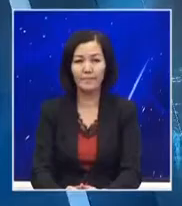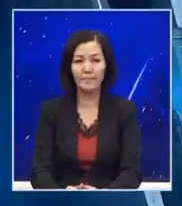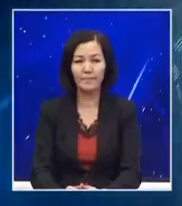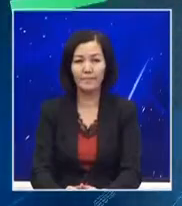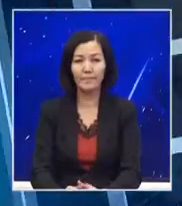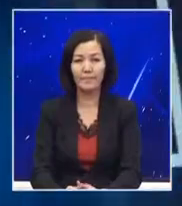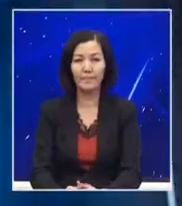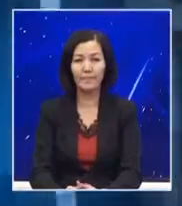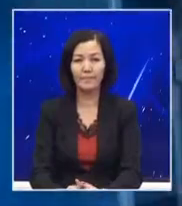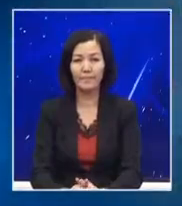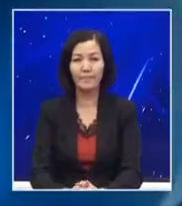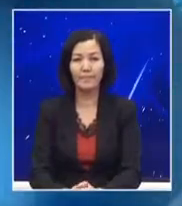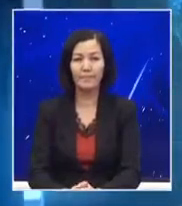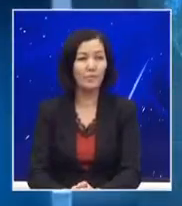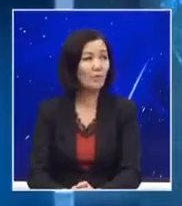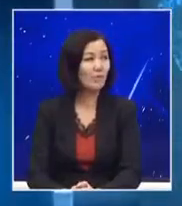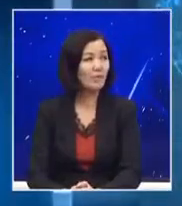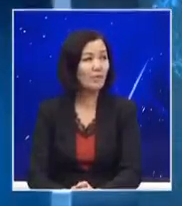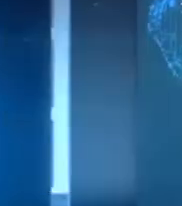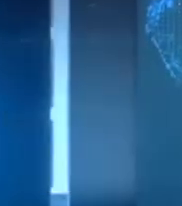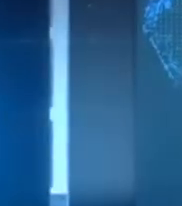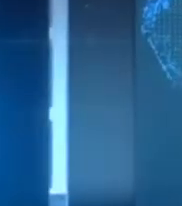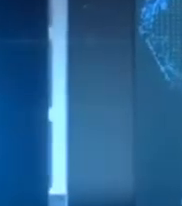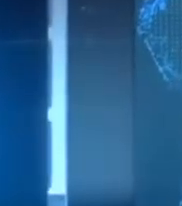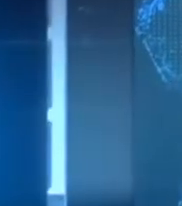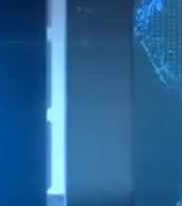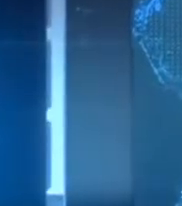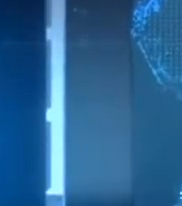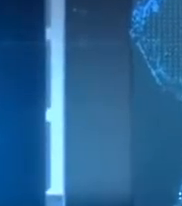Қабжат Мұхамеджан, Жасұлан Шымкенже, жетісу арнасы, Талдықорған.